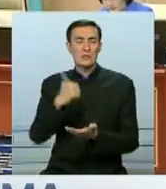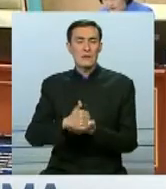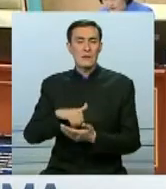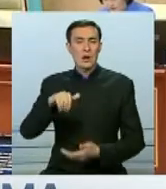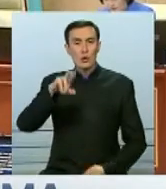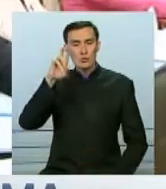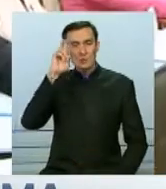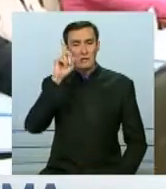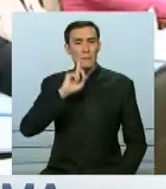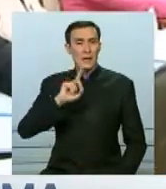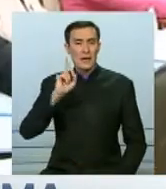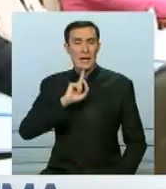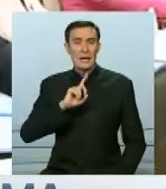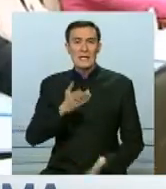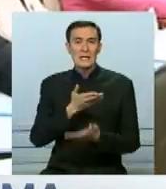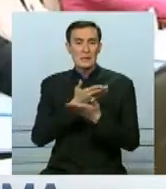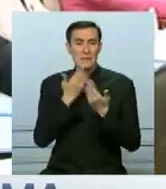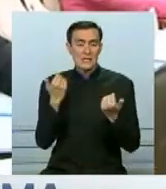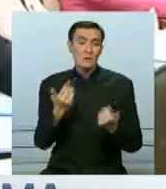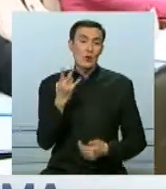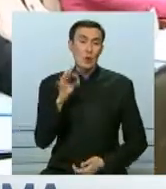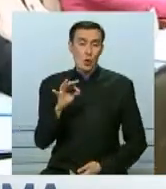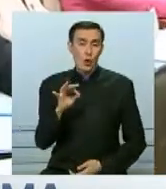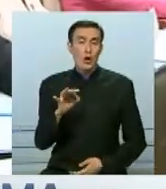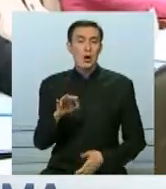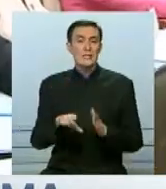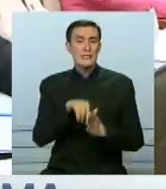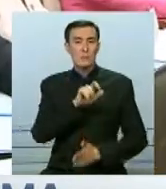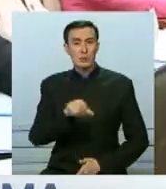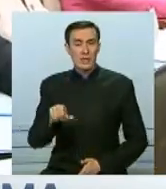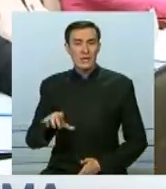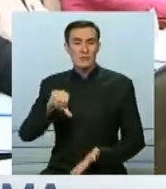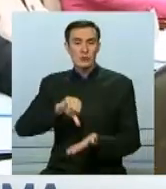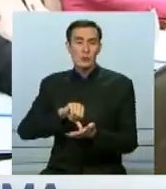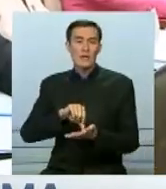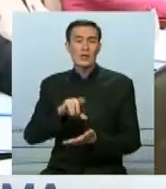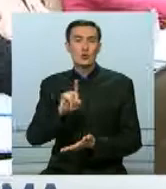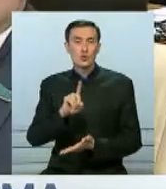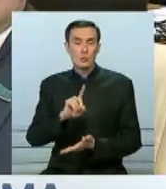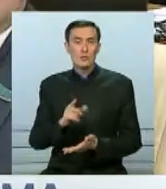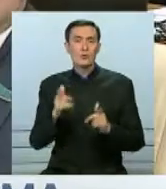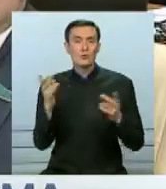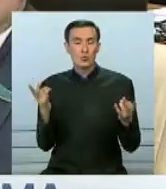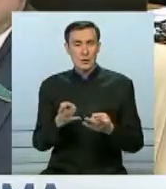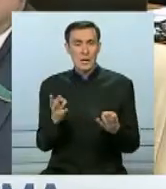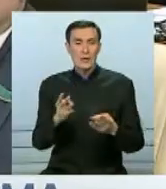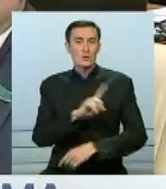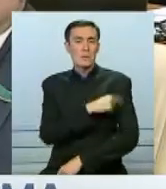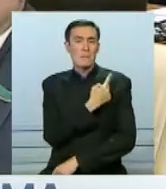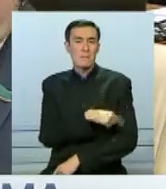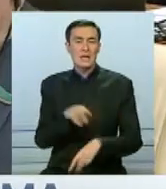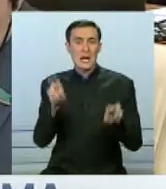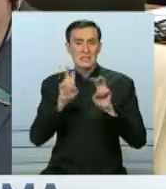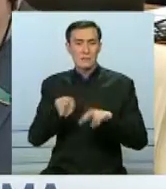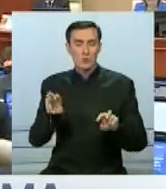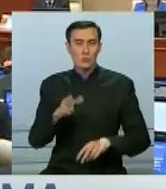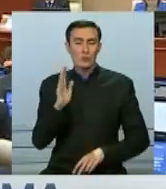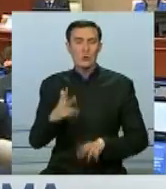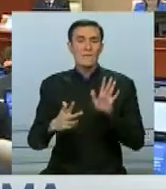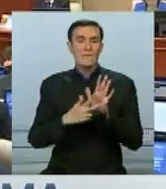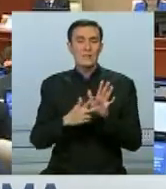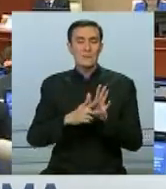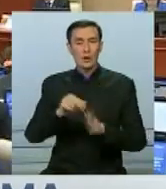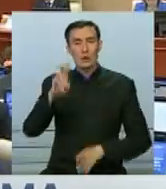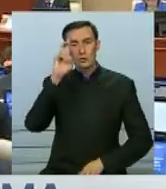пока общественности не представлен, но парламентарии выступают за медосмотр. Всего поправки коснутся 8